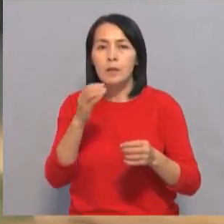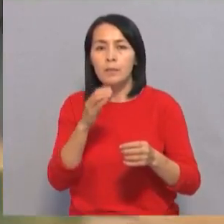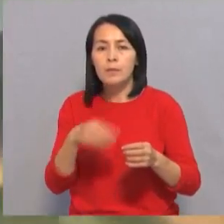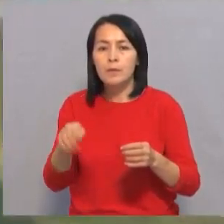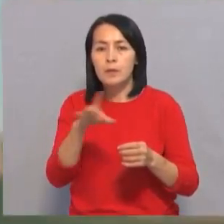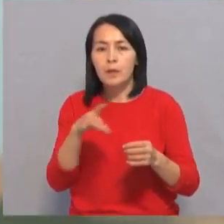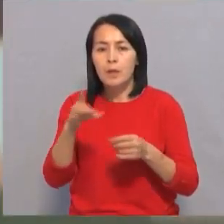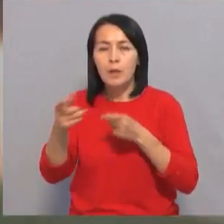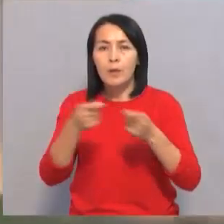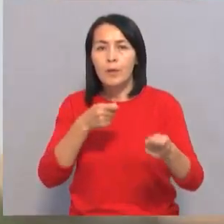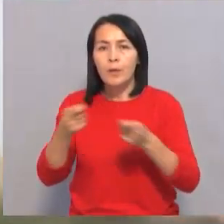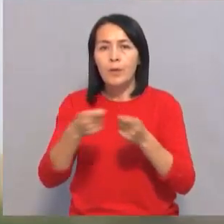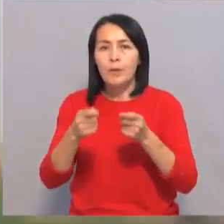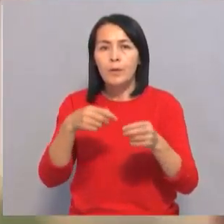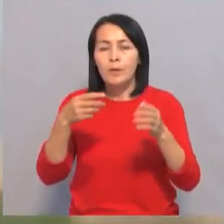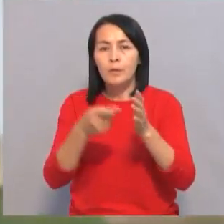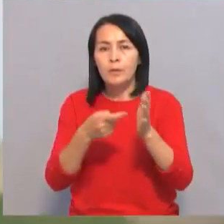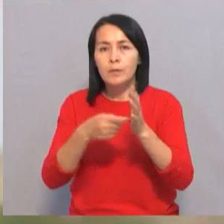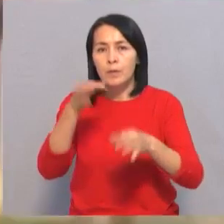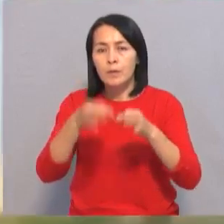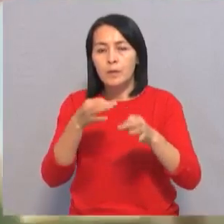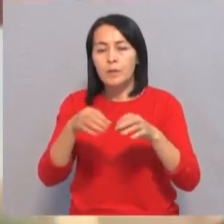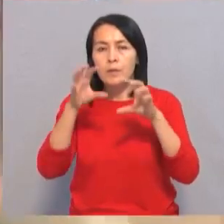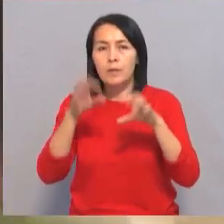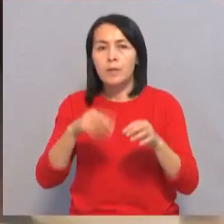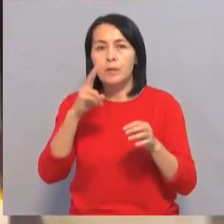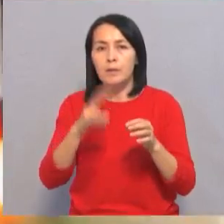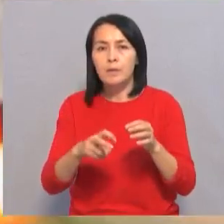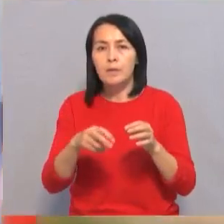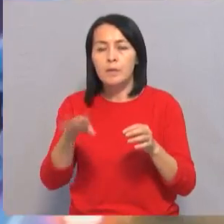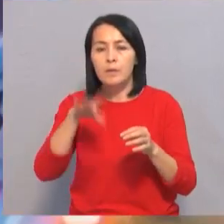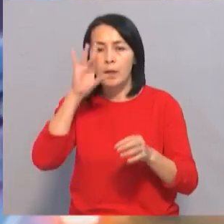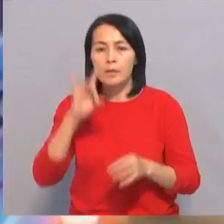Альфа-Арабийского районного управления полиции проводится досудебное расследование по статье 200 УК РК.